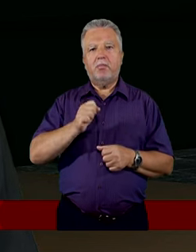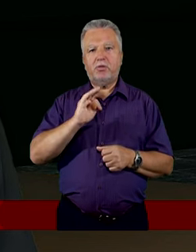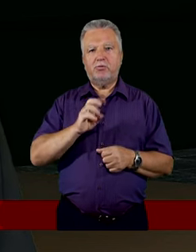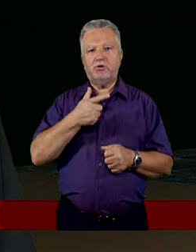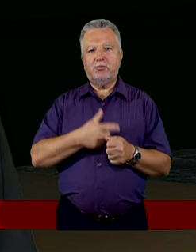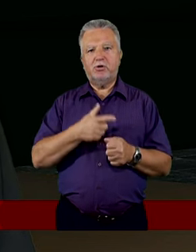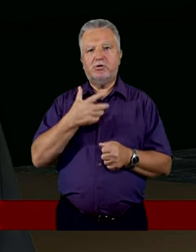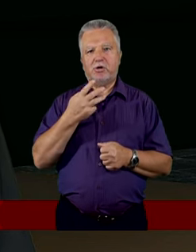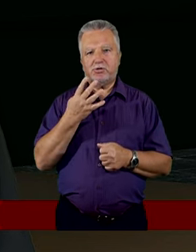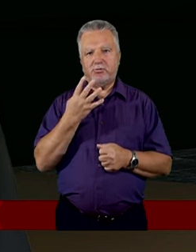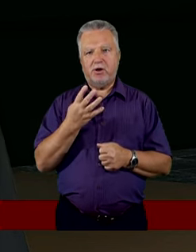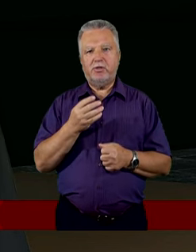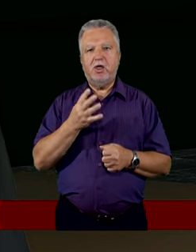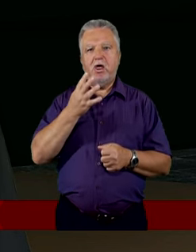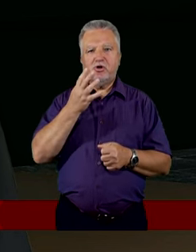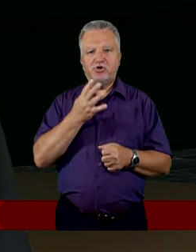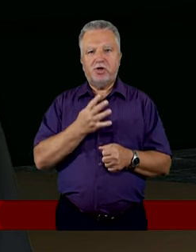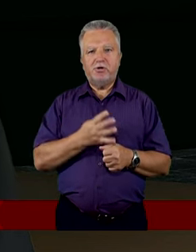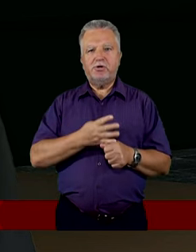Mateusza, 24 rozdziału, to jest wiersz